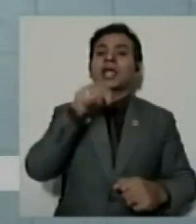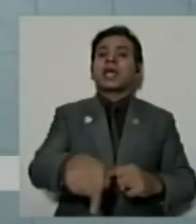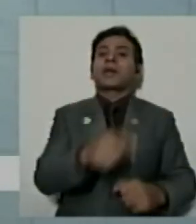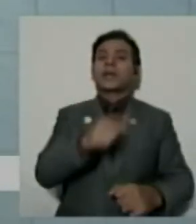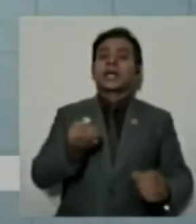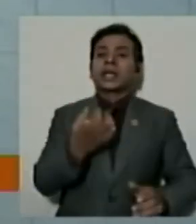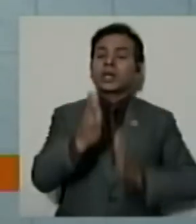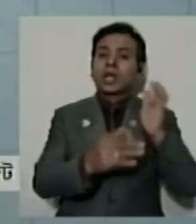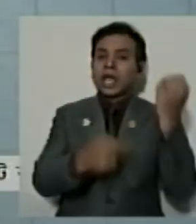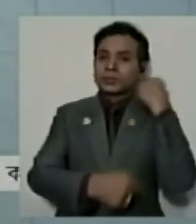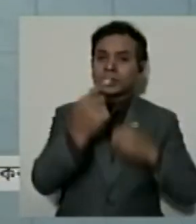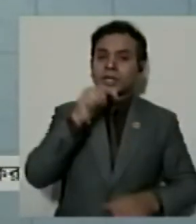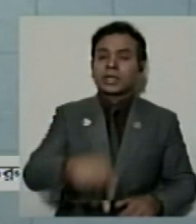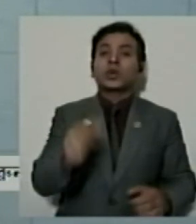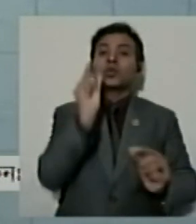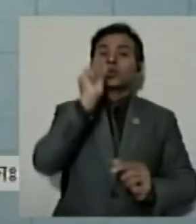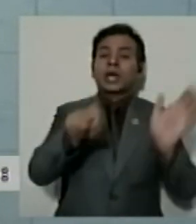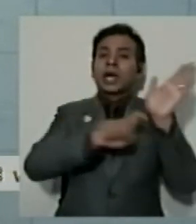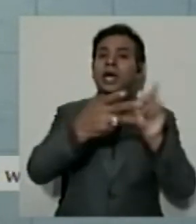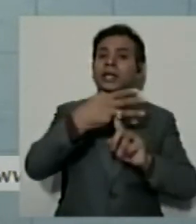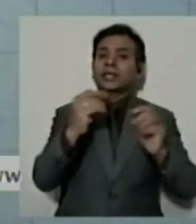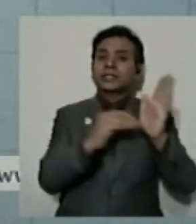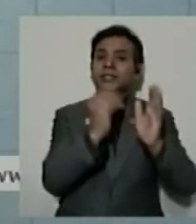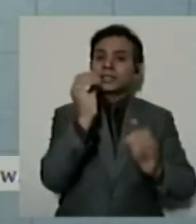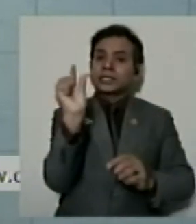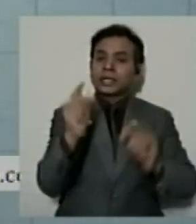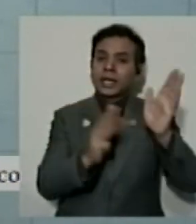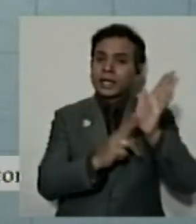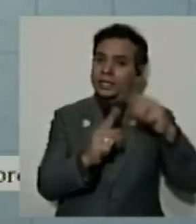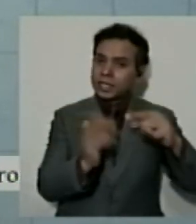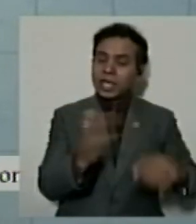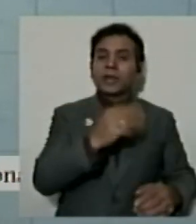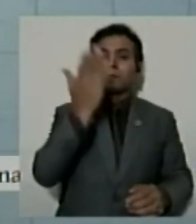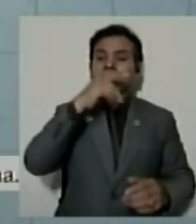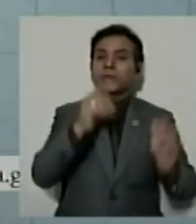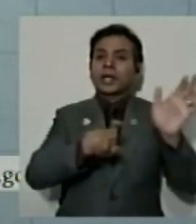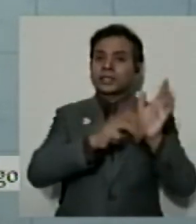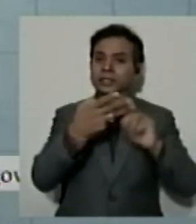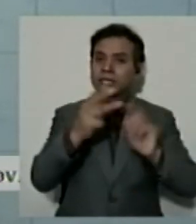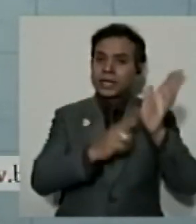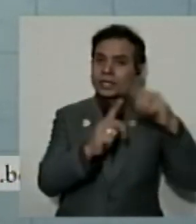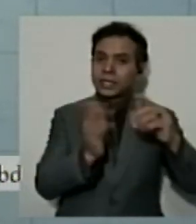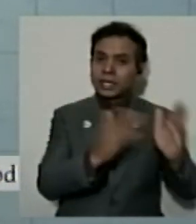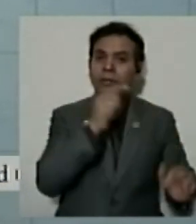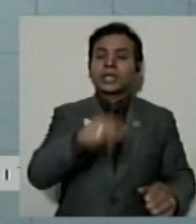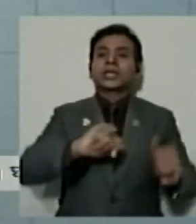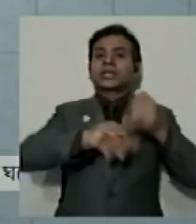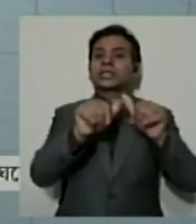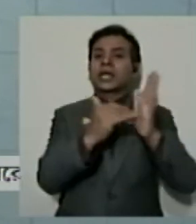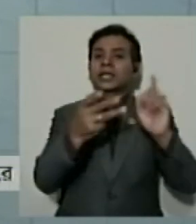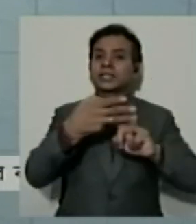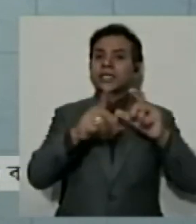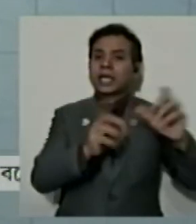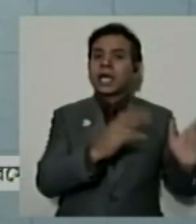নারায়ণগঞ্জ, রাজারবাগ পুলিশ হাসপাতাল ঢাকা, লালকুঠি হাসপাতাল মিরপুর এবং অন্যান্য হাসপাতাল। তাছাড়াও আমাদের